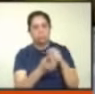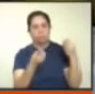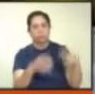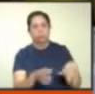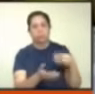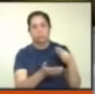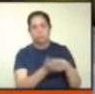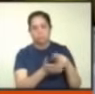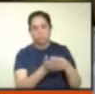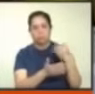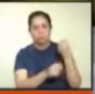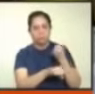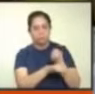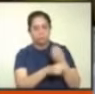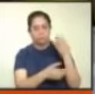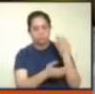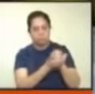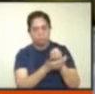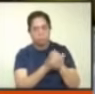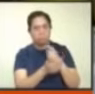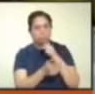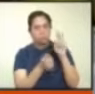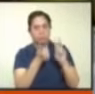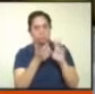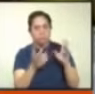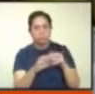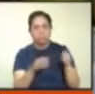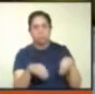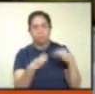earning capacity. Pero hindi lahat ng biktima